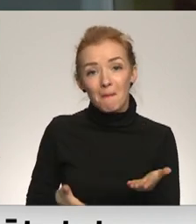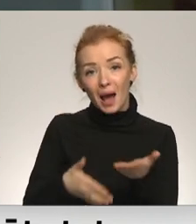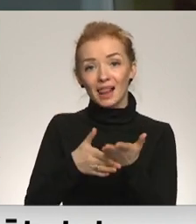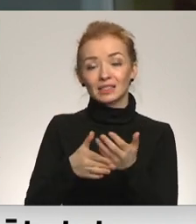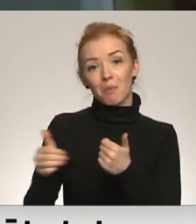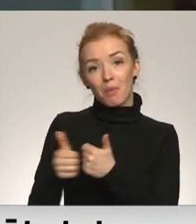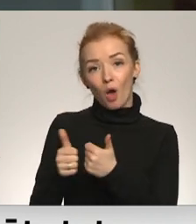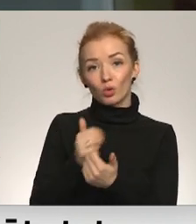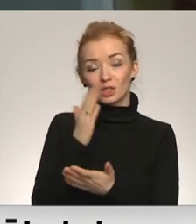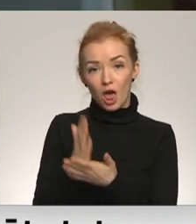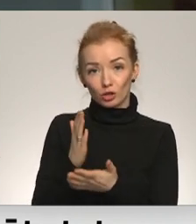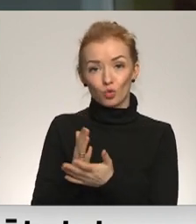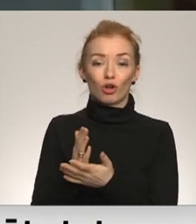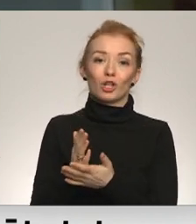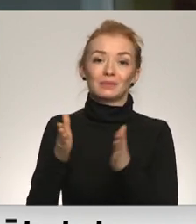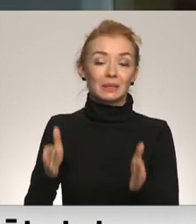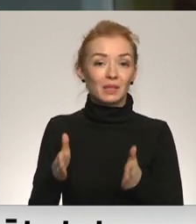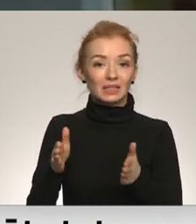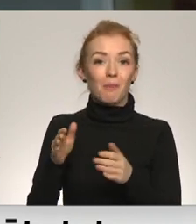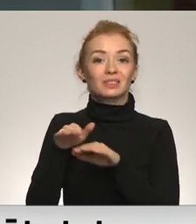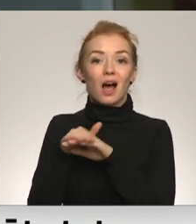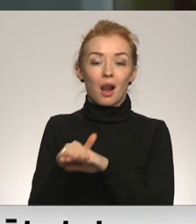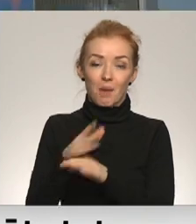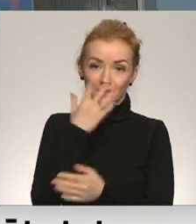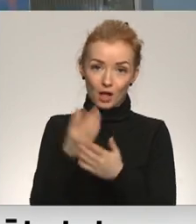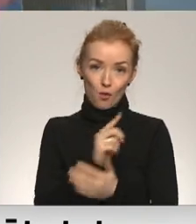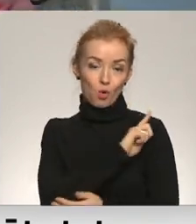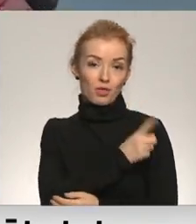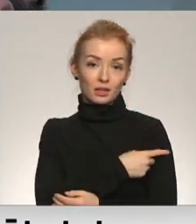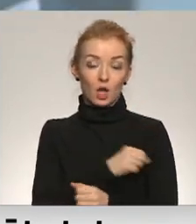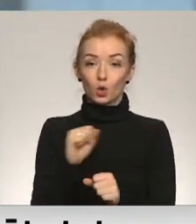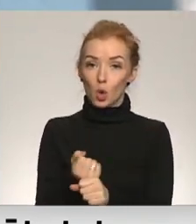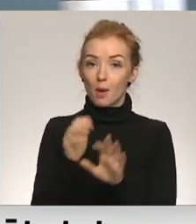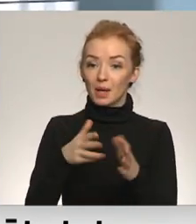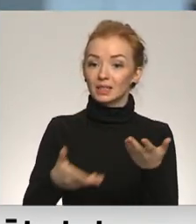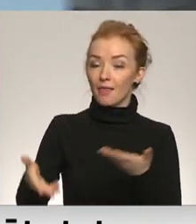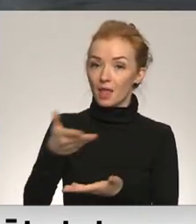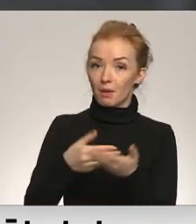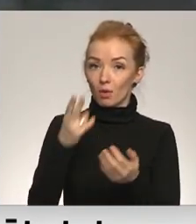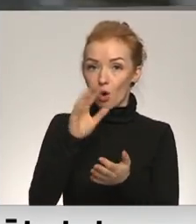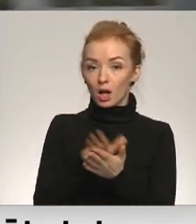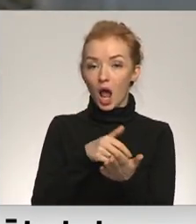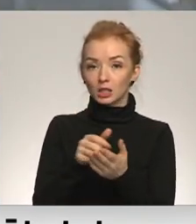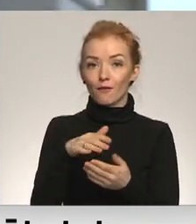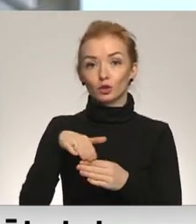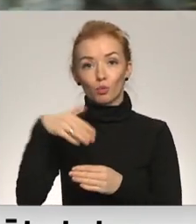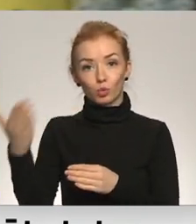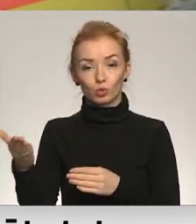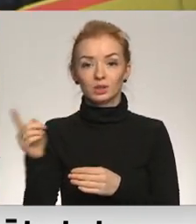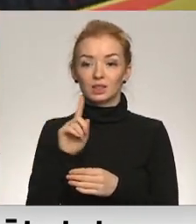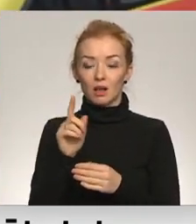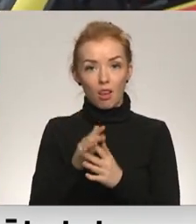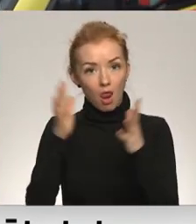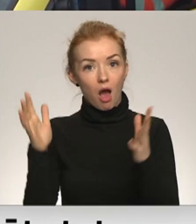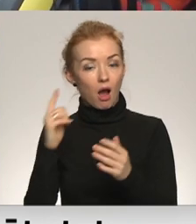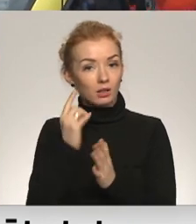blakus esošās ārstniecības iestādēs saglabāt savu potenciālu. Tiesa par sadarbību no Krāslavas puses šobrīd ir lielāka